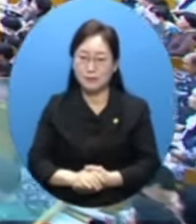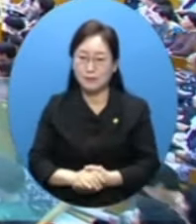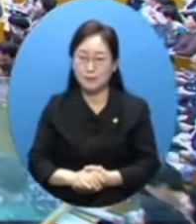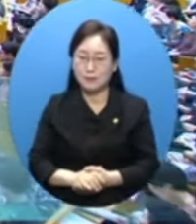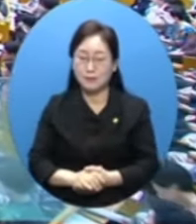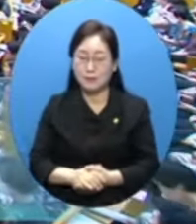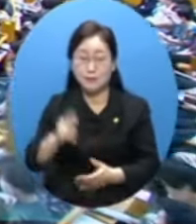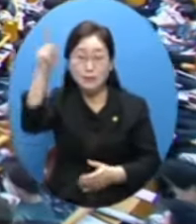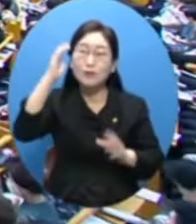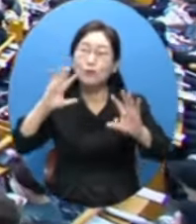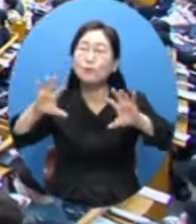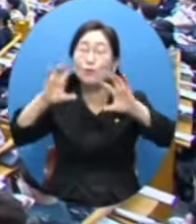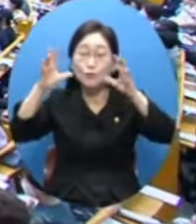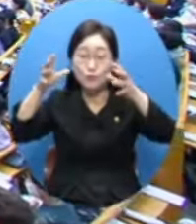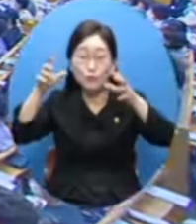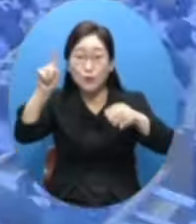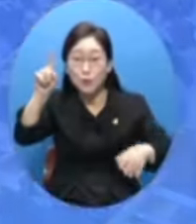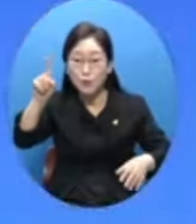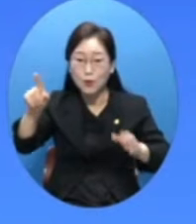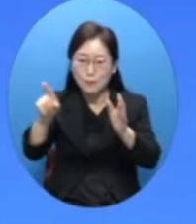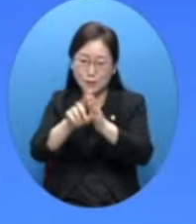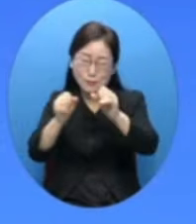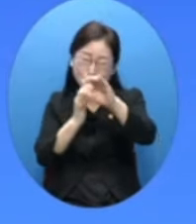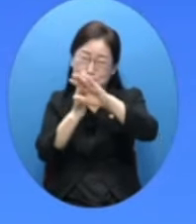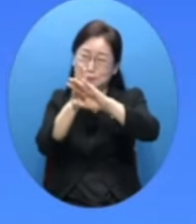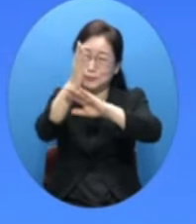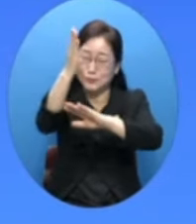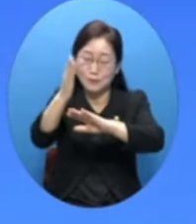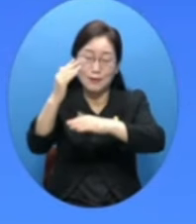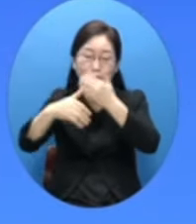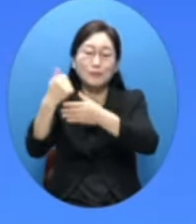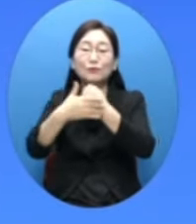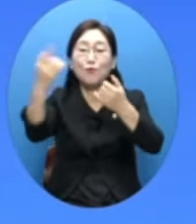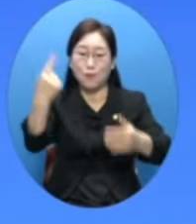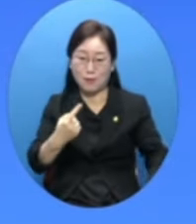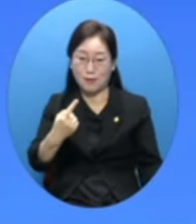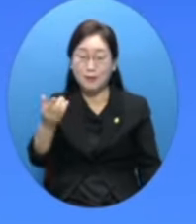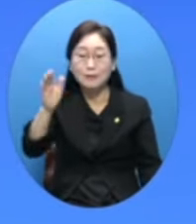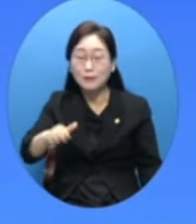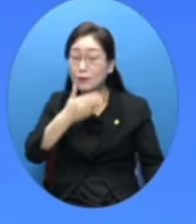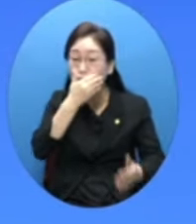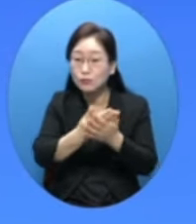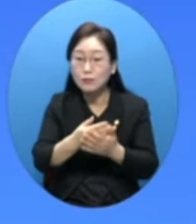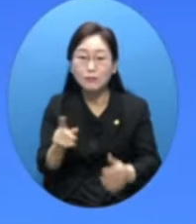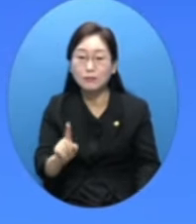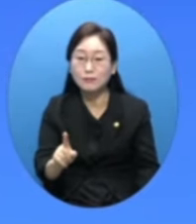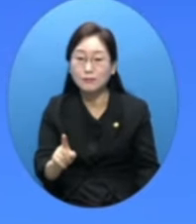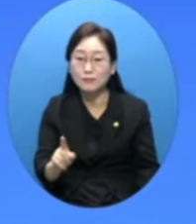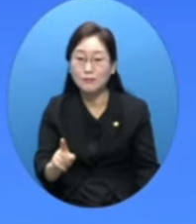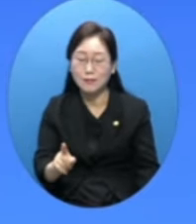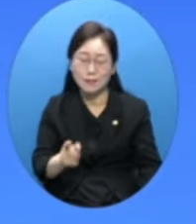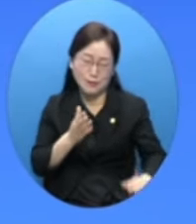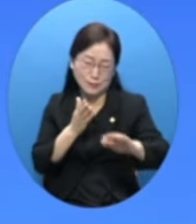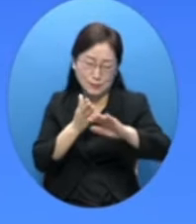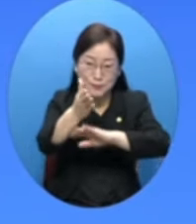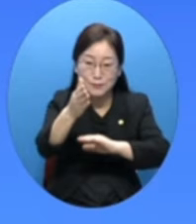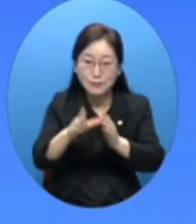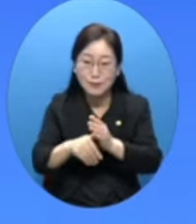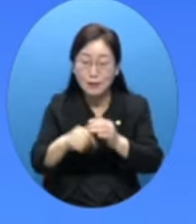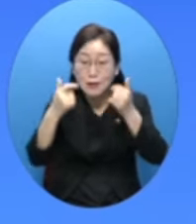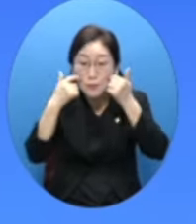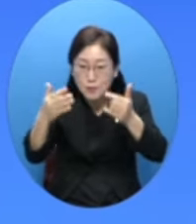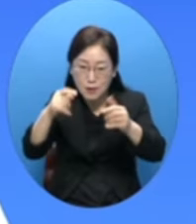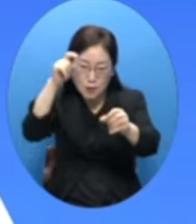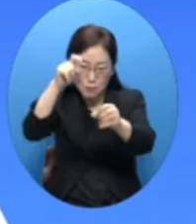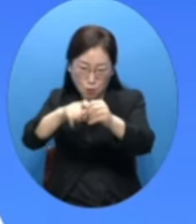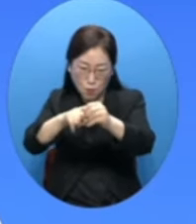참고 견디며 믿음으로 달려나갈 때 하나님의 은혜가 임합니다. 그런데 중요한 것은 달려나갈 때 분명한 목표를